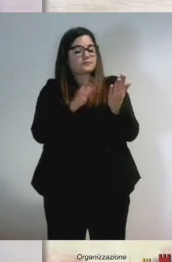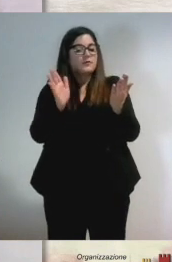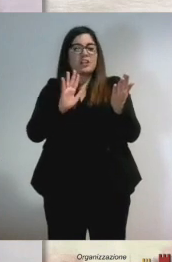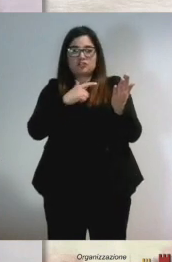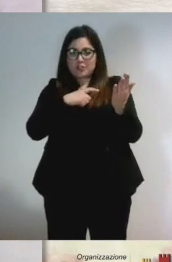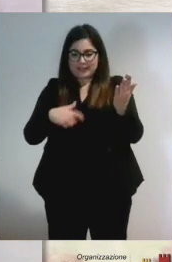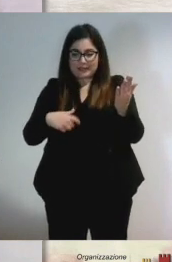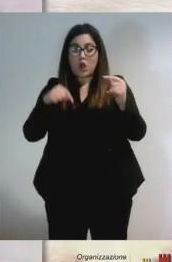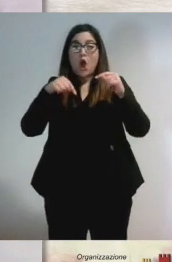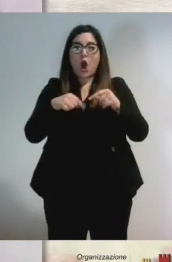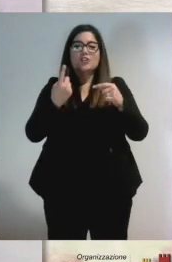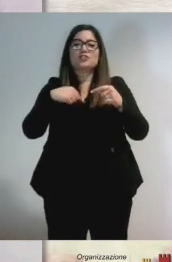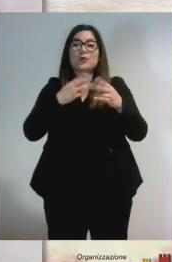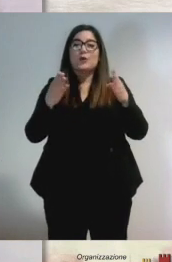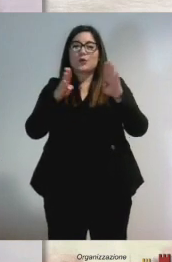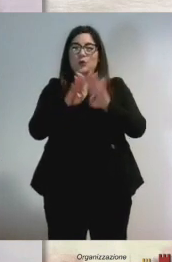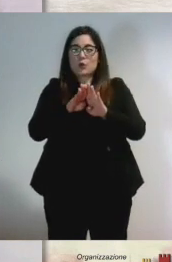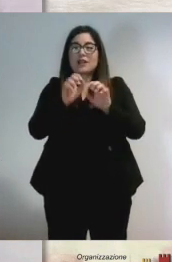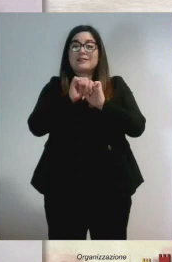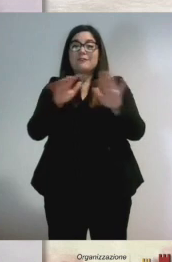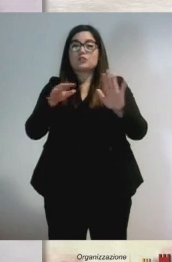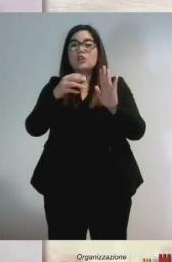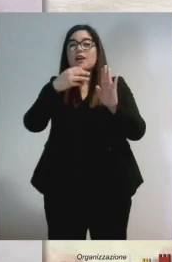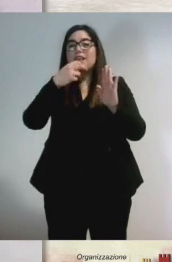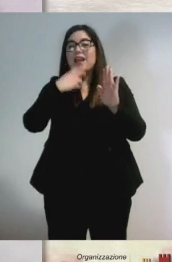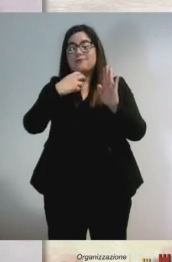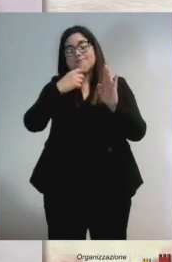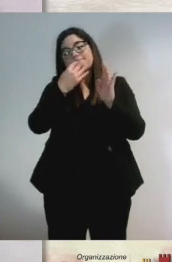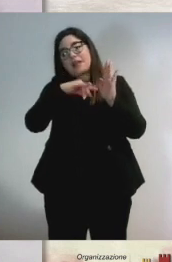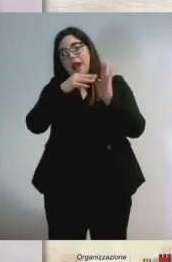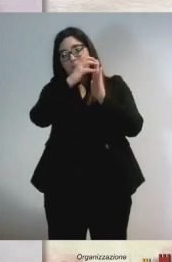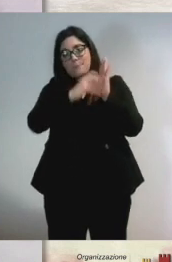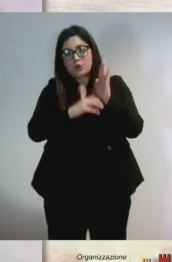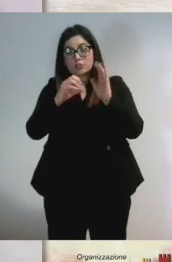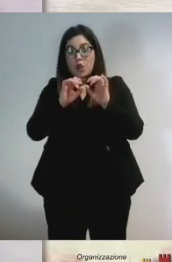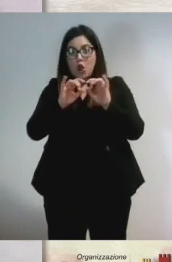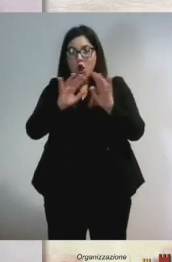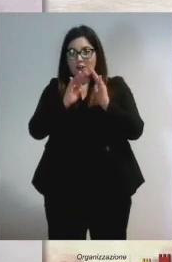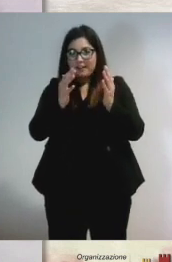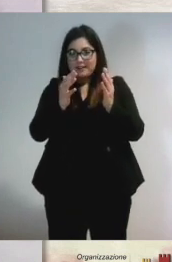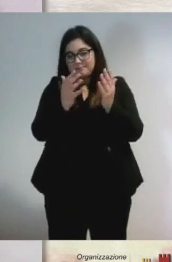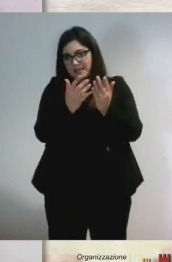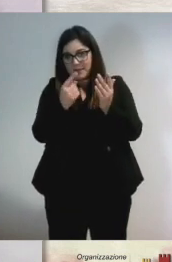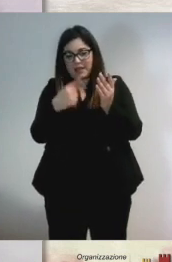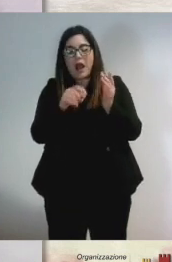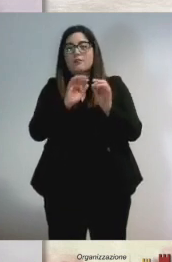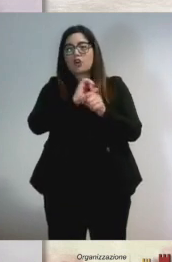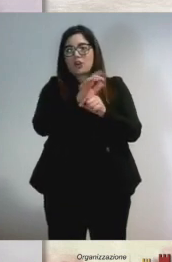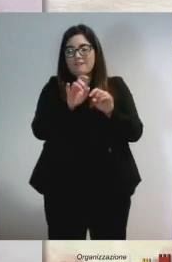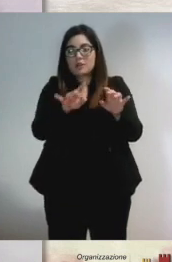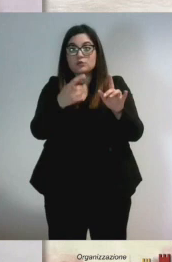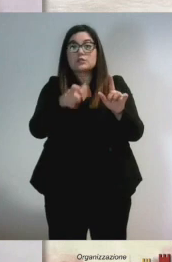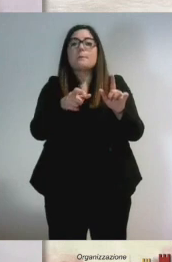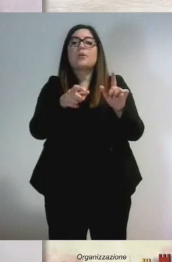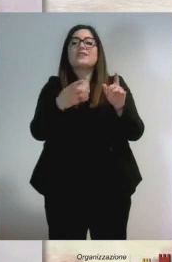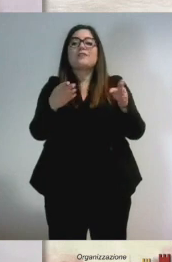concludere la diffusione del report covid visti i numeri bassi e stabili da noi come nel resto d'Italia ormai da tanto tempo